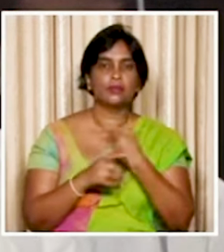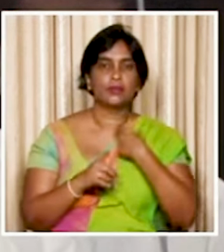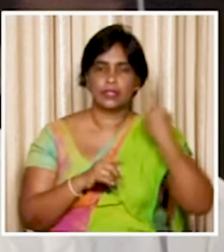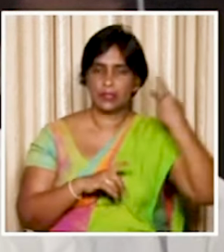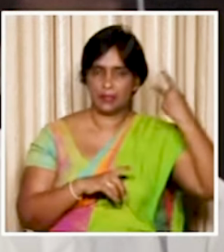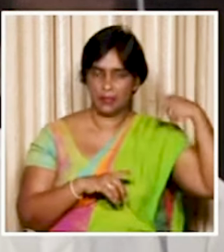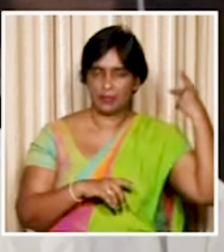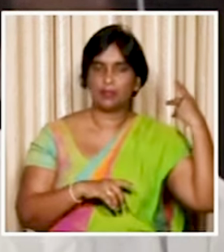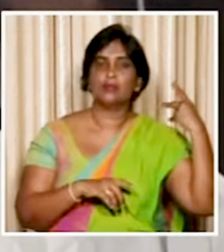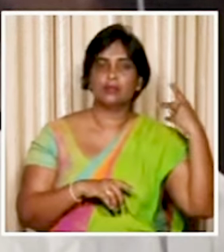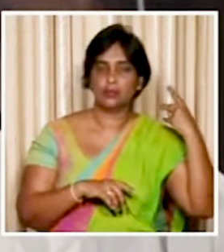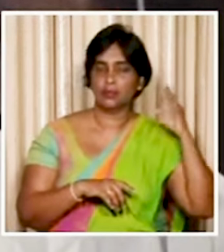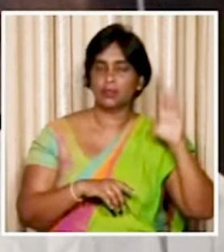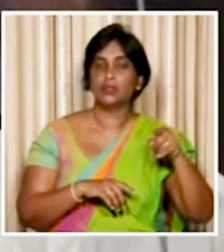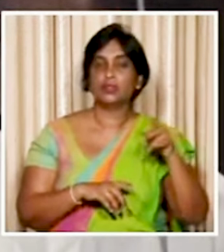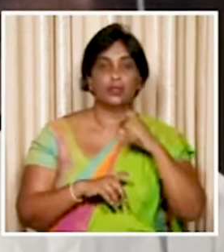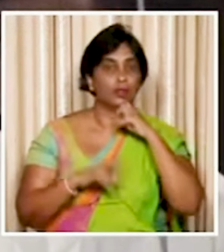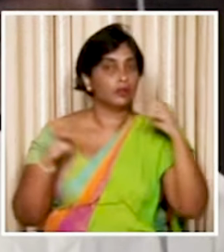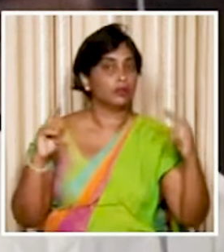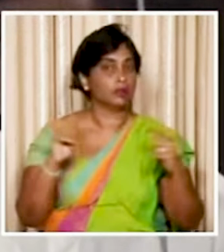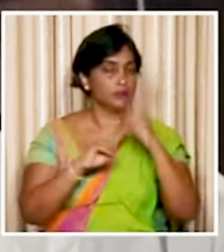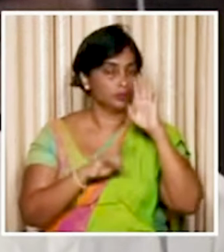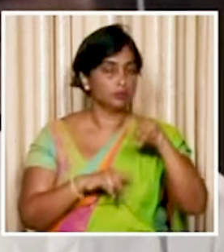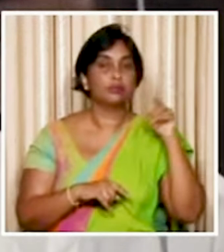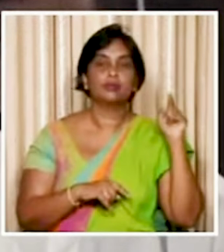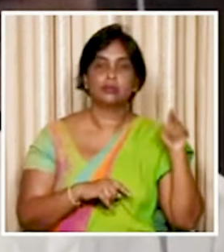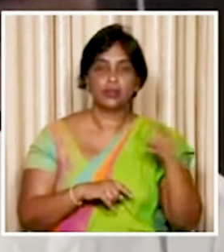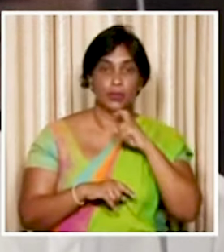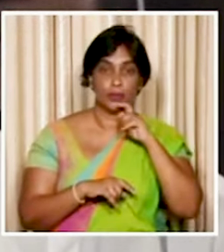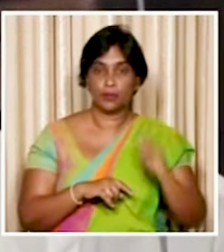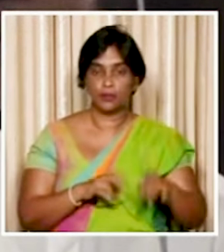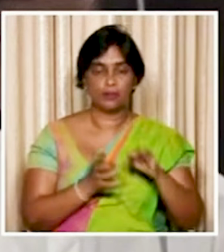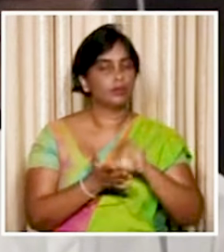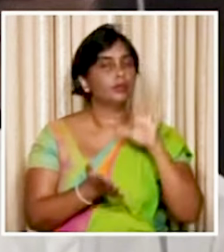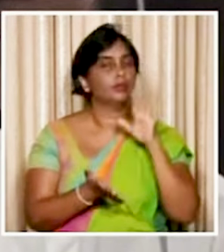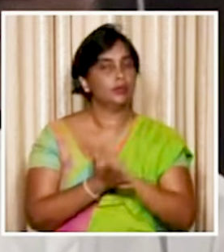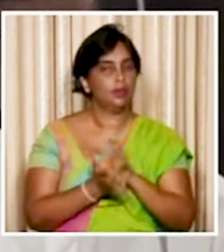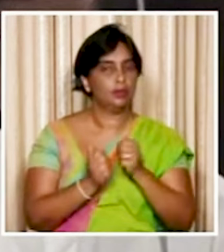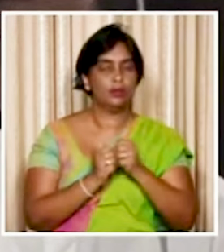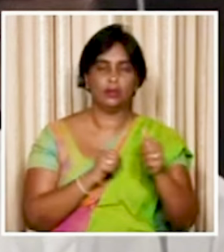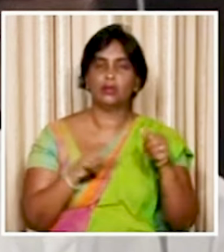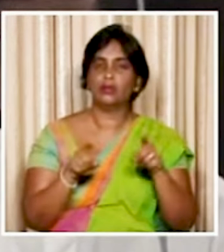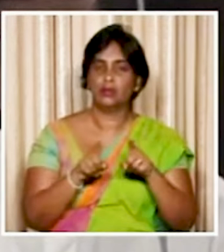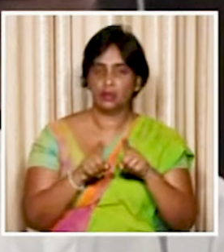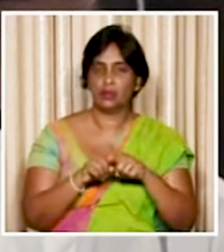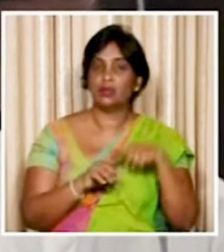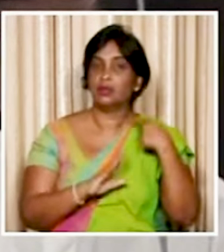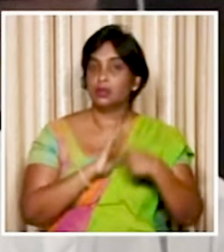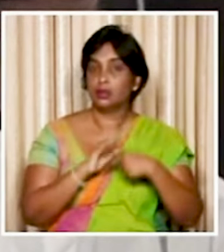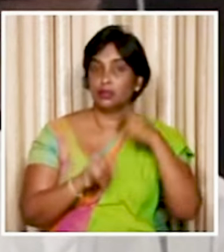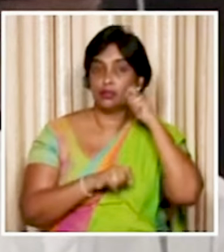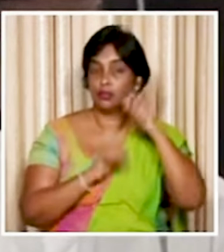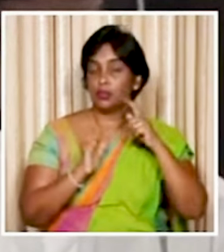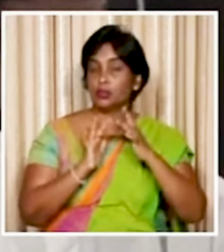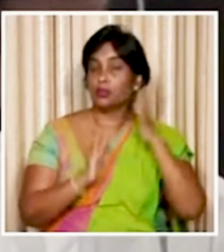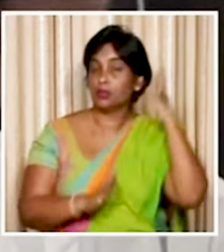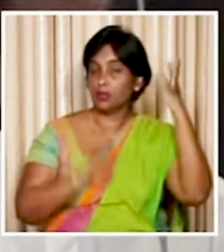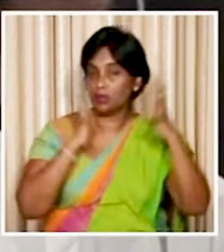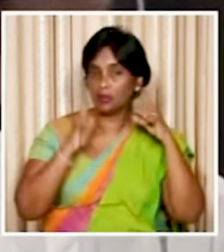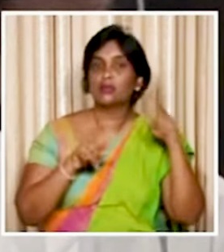உச்சநீதிமன்றத்தினுடைய தீர்ப்பு நாட்டு மக்களுக்கும் சர்வதேசத்திற்கும் வெளிப்படையாக தென்பட்டது, உறுதி